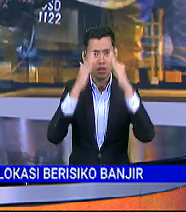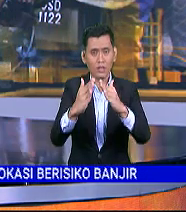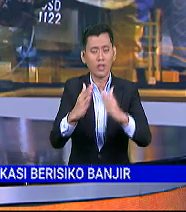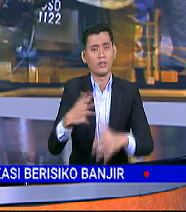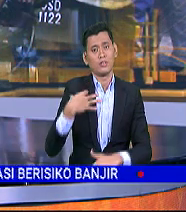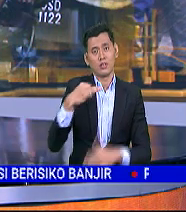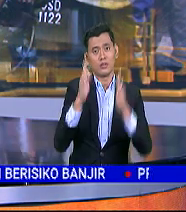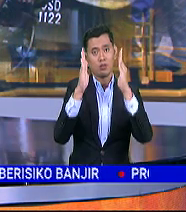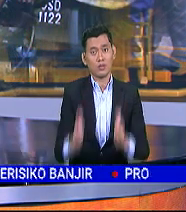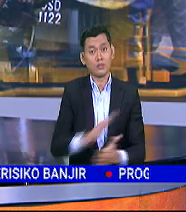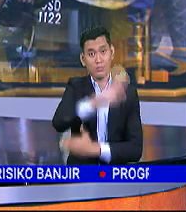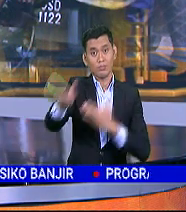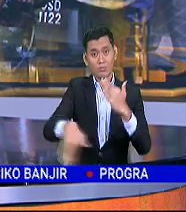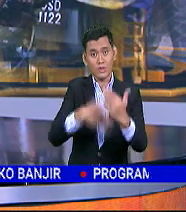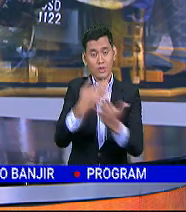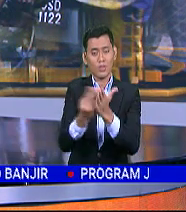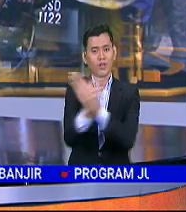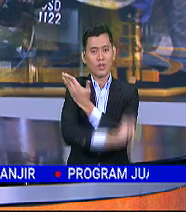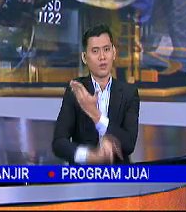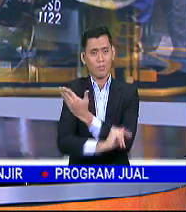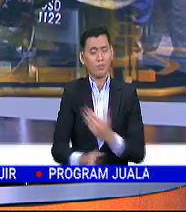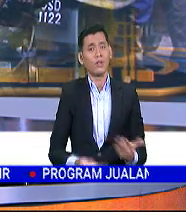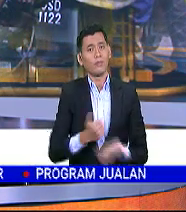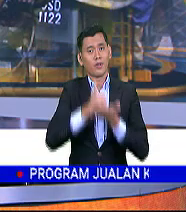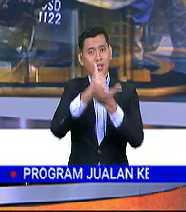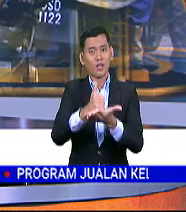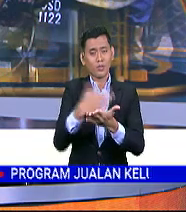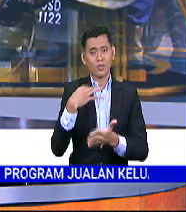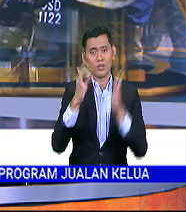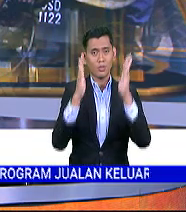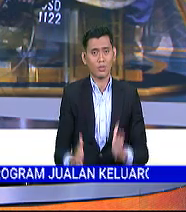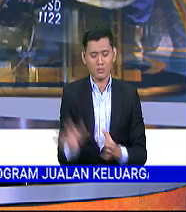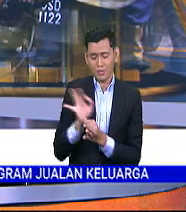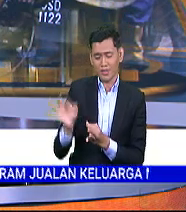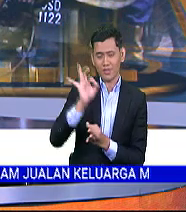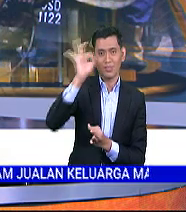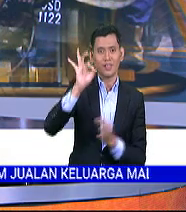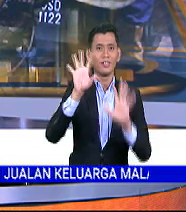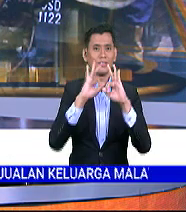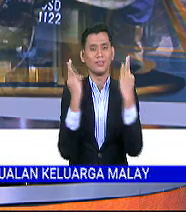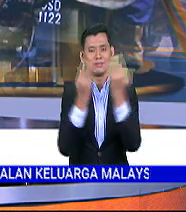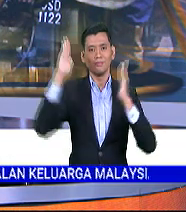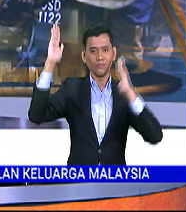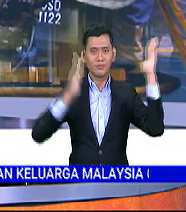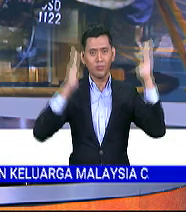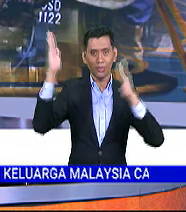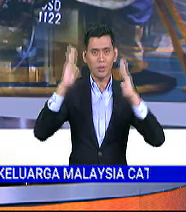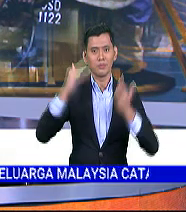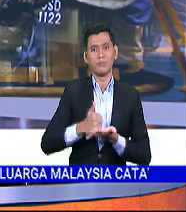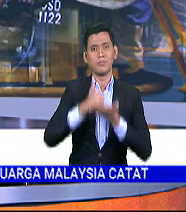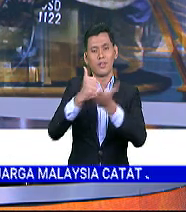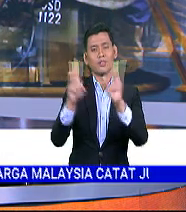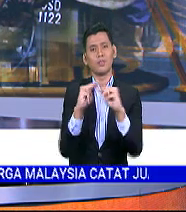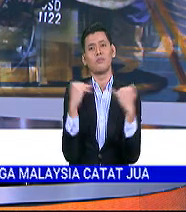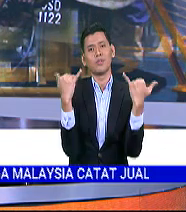negeri. Bantuan sukarelawan terlibat sekaligus menunjukkan semangat keluarga Malaysia begitu menebal dalam membantu masyarakat terlibat